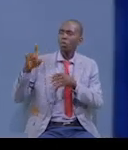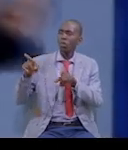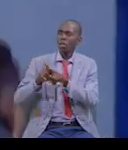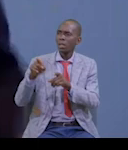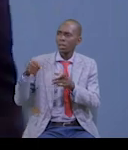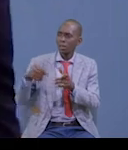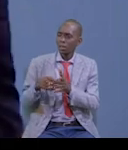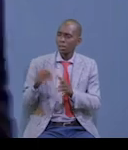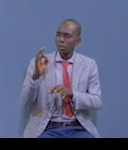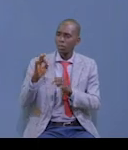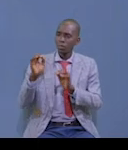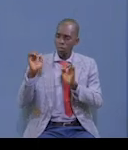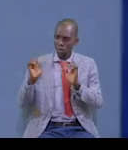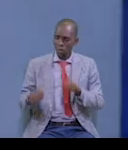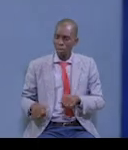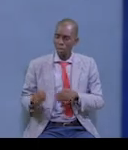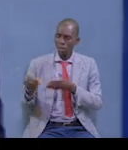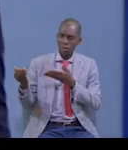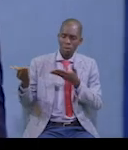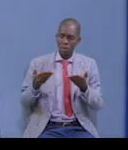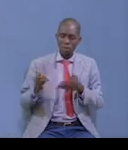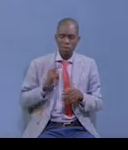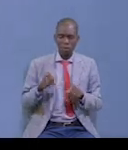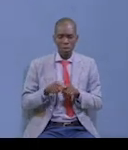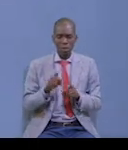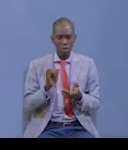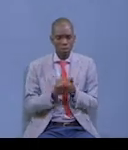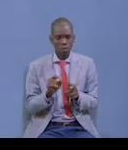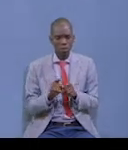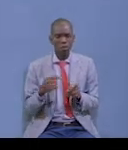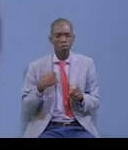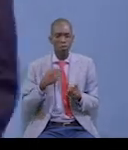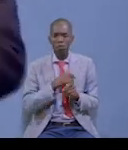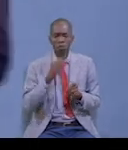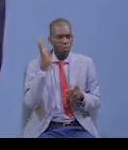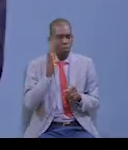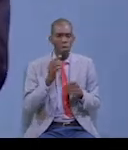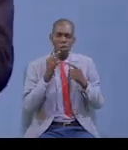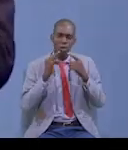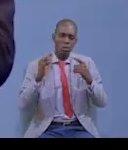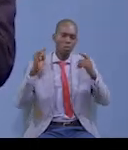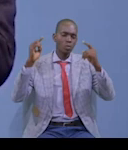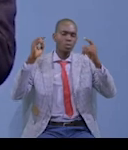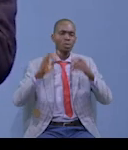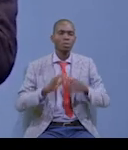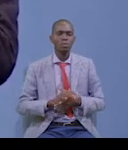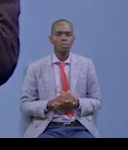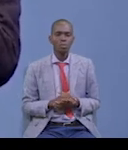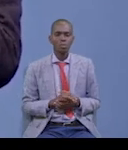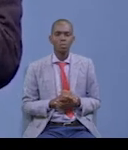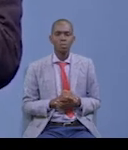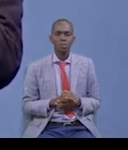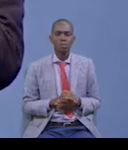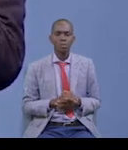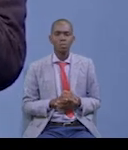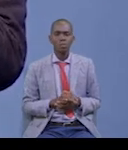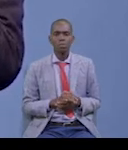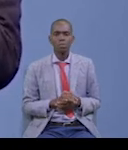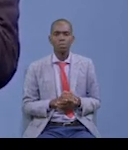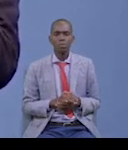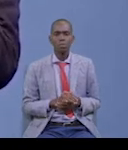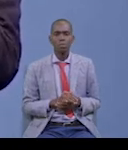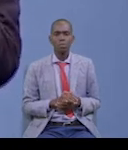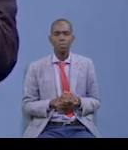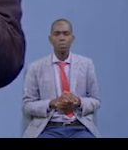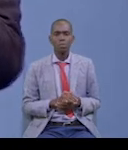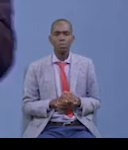will have our way. నీవు గనక నీ దేవునికి ఎలా లోబడ్డావో అక్కడి నుంచి వచ్చేసి నాకు గనక అలా లోబడితే మన ఇష్టారాజ్యంగా చేయొచ్చు